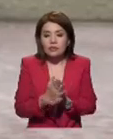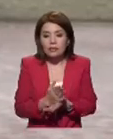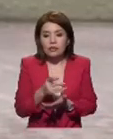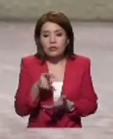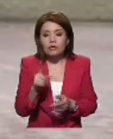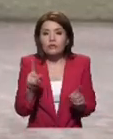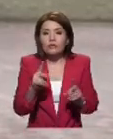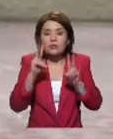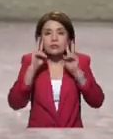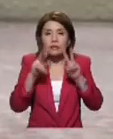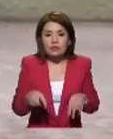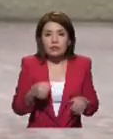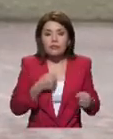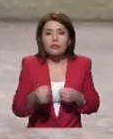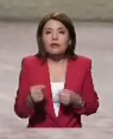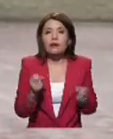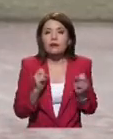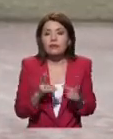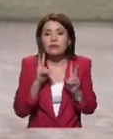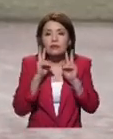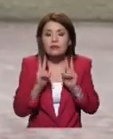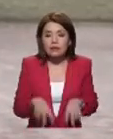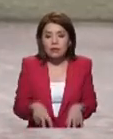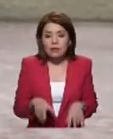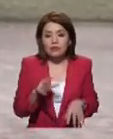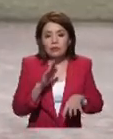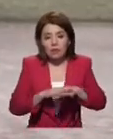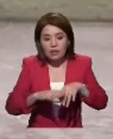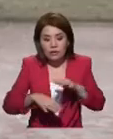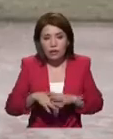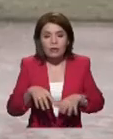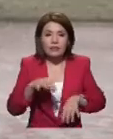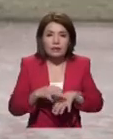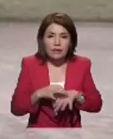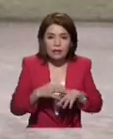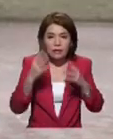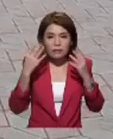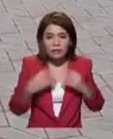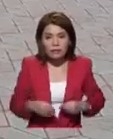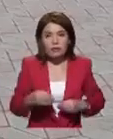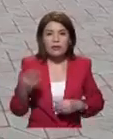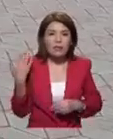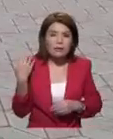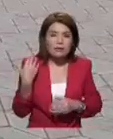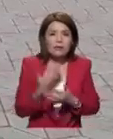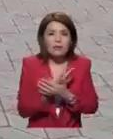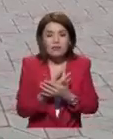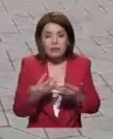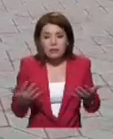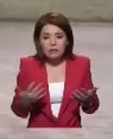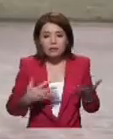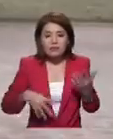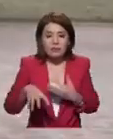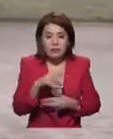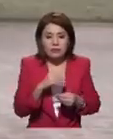нанесено, я не могу сказать. В том числе и на руках, на теле, на спине, на нашей